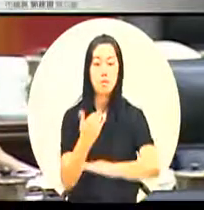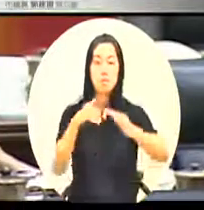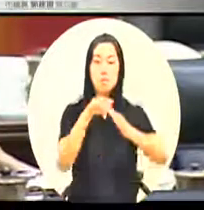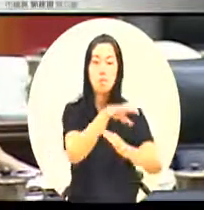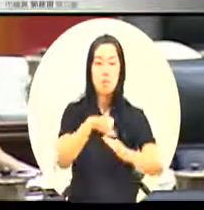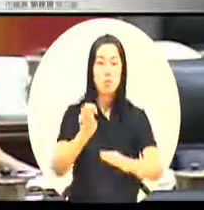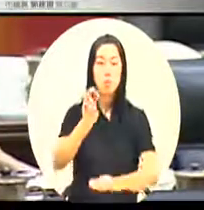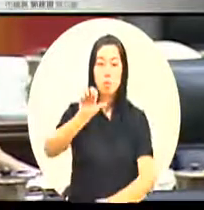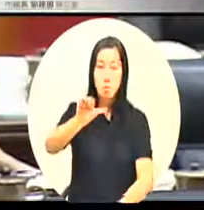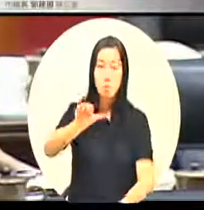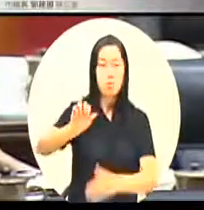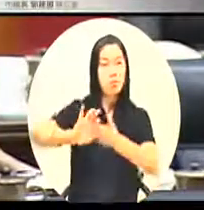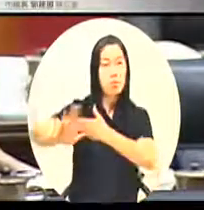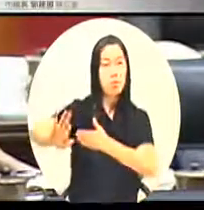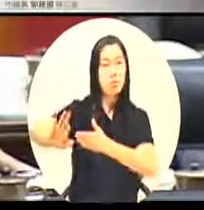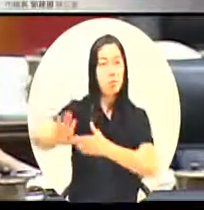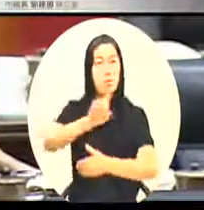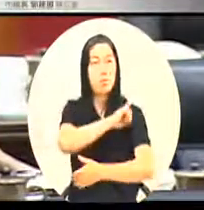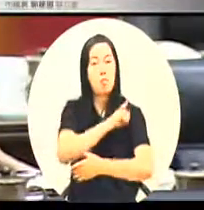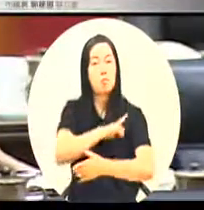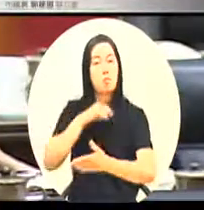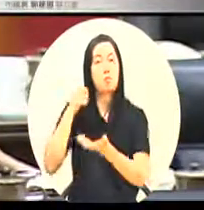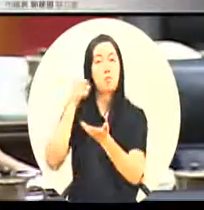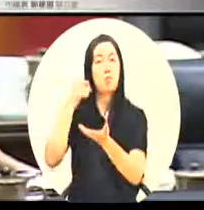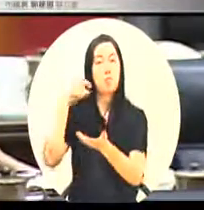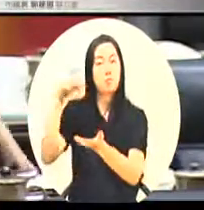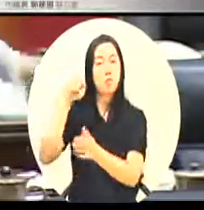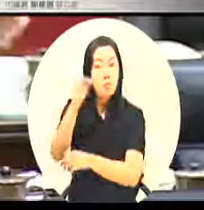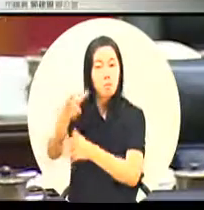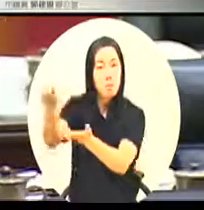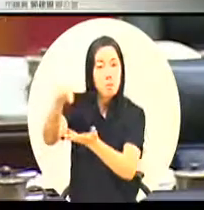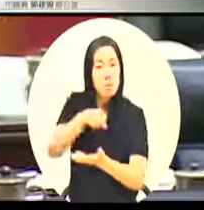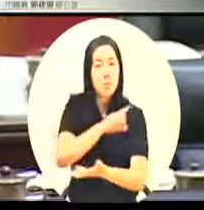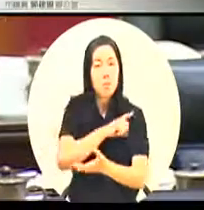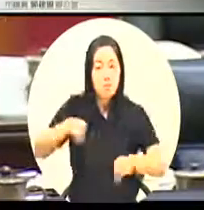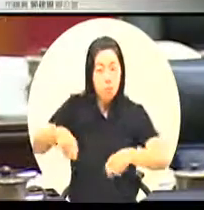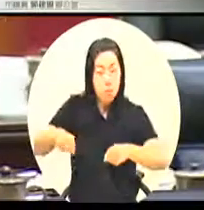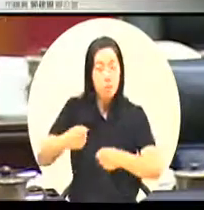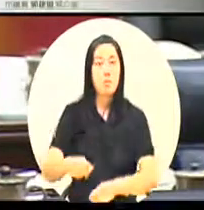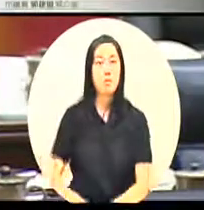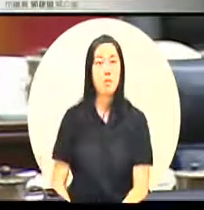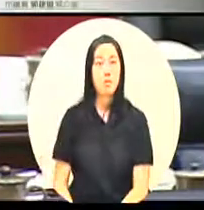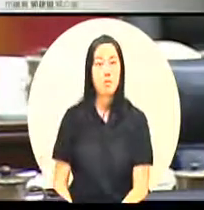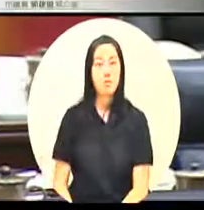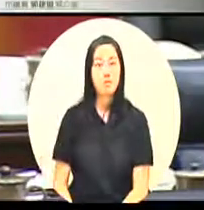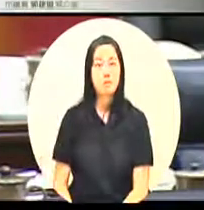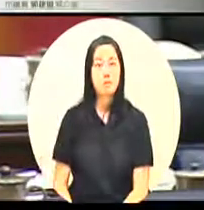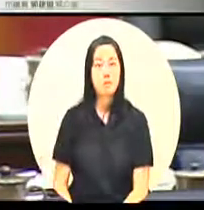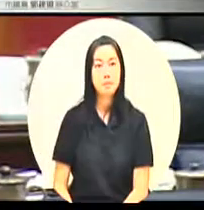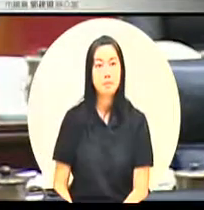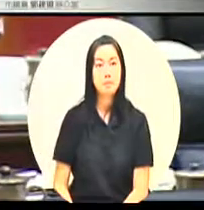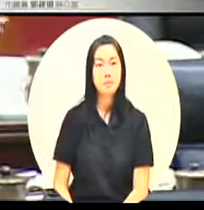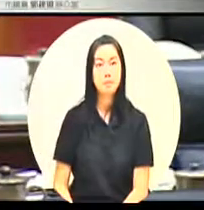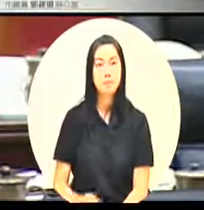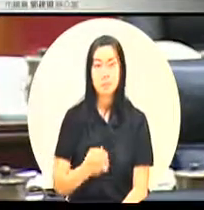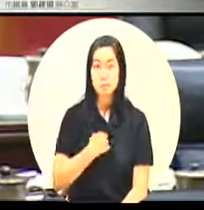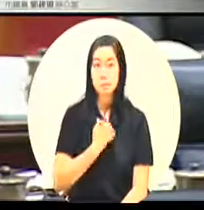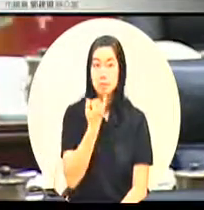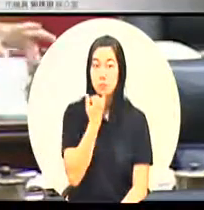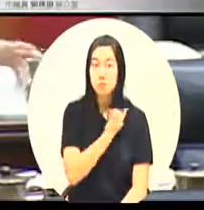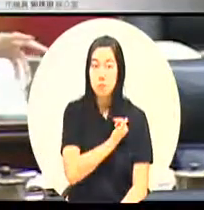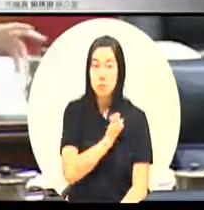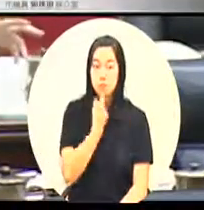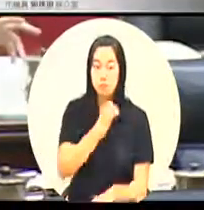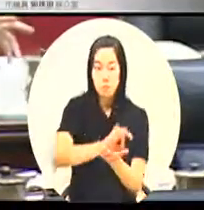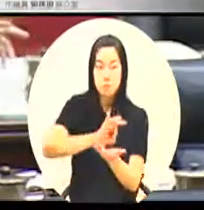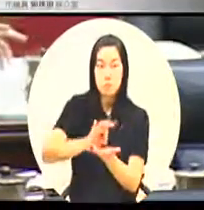35间是外口家己买家己煮。所以咱咧起价，咱因为咱家己咱无通趁，我们挨得住，我们有成本